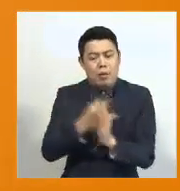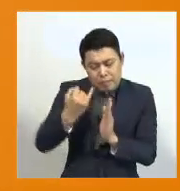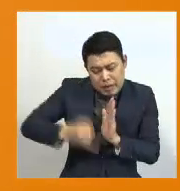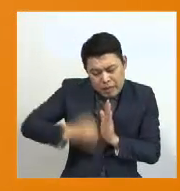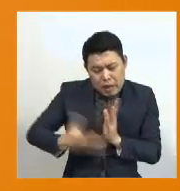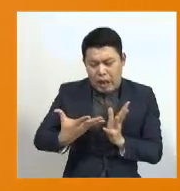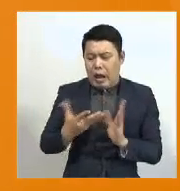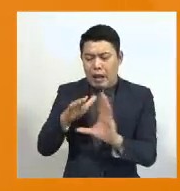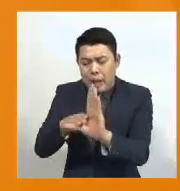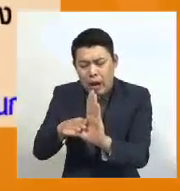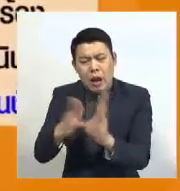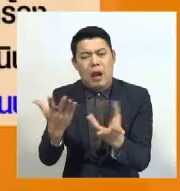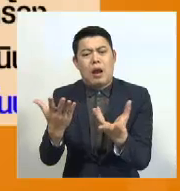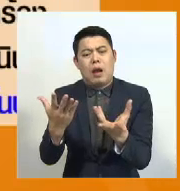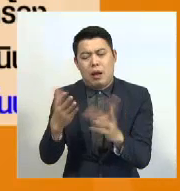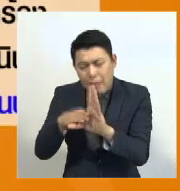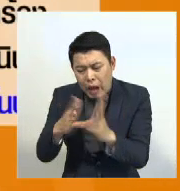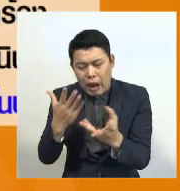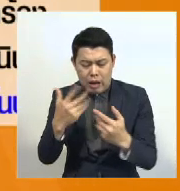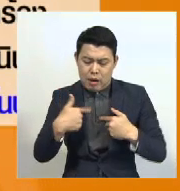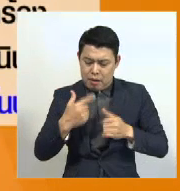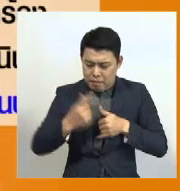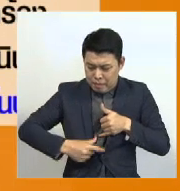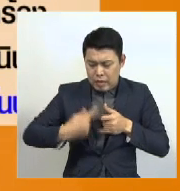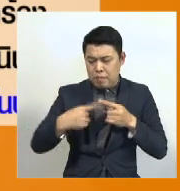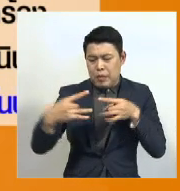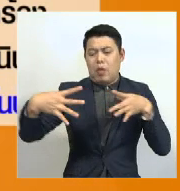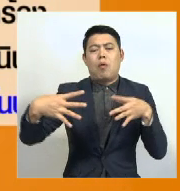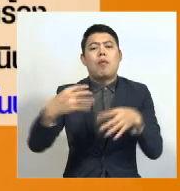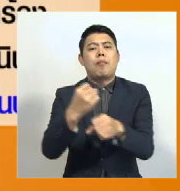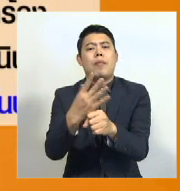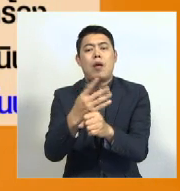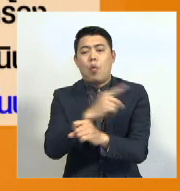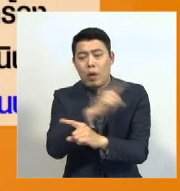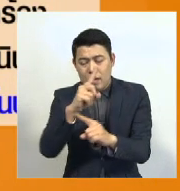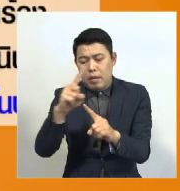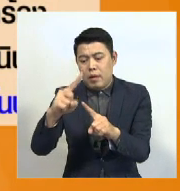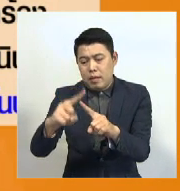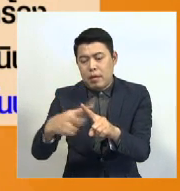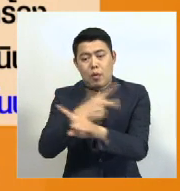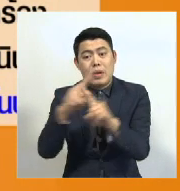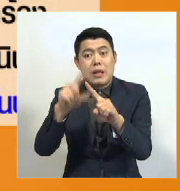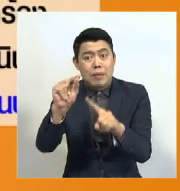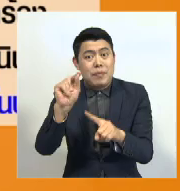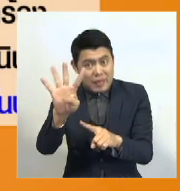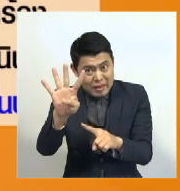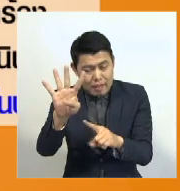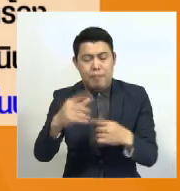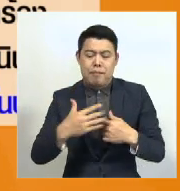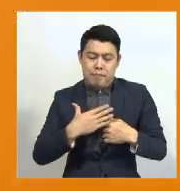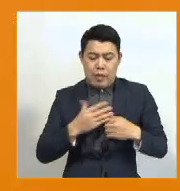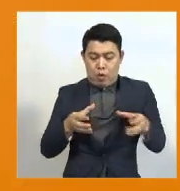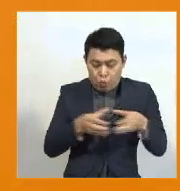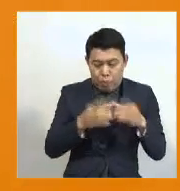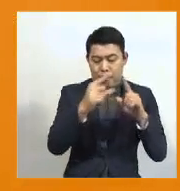ดคุณสมบัติแต่ว่าลงรับสมัครการเลือกตั้งนั่นเองค่ะ ครับ โดยหลังการเลือกตั้งวันที่24มีนาคมที่ผ่านมาเนี่ยนะคะนายธนาธรแล้ว